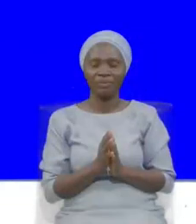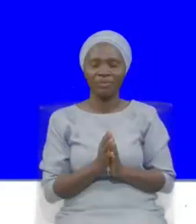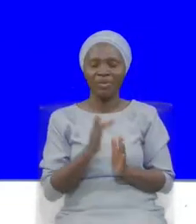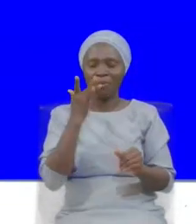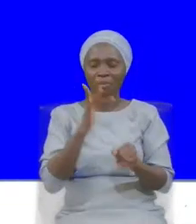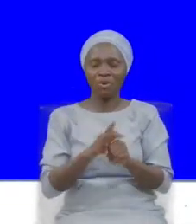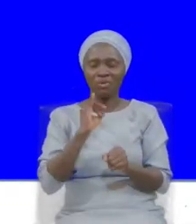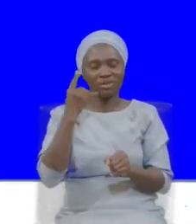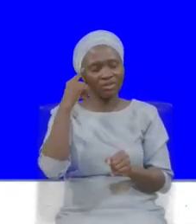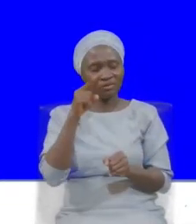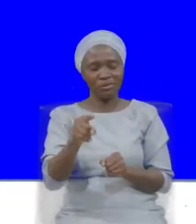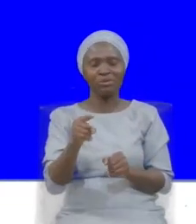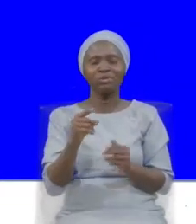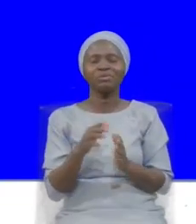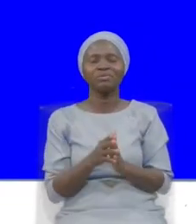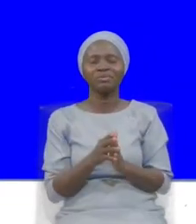Les promesses sont à vous.